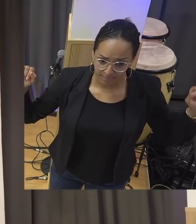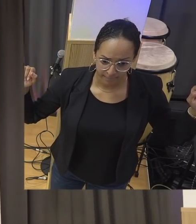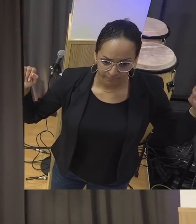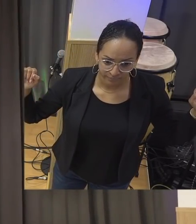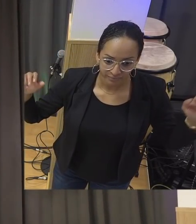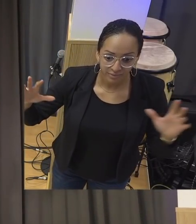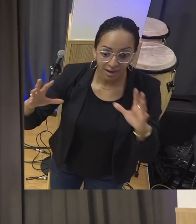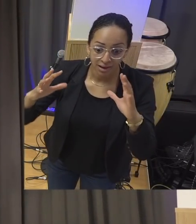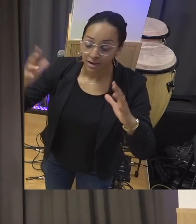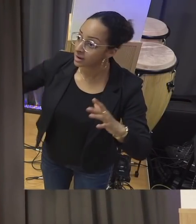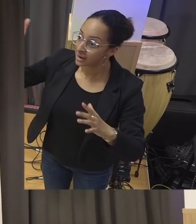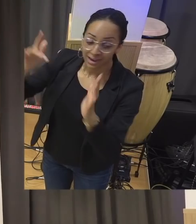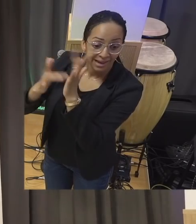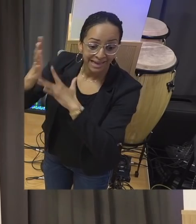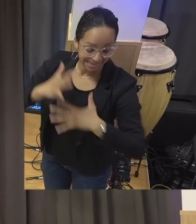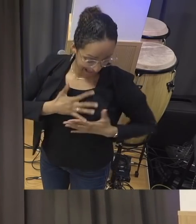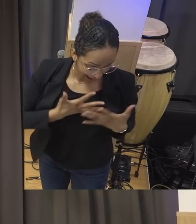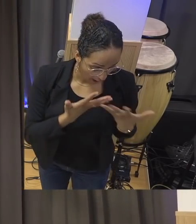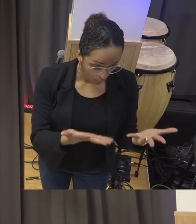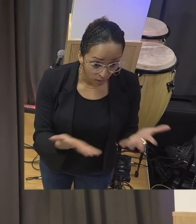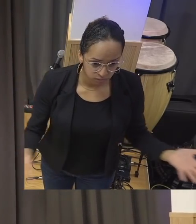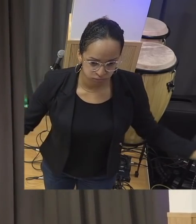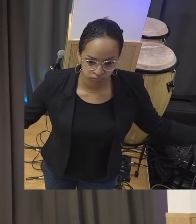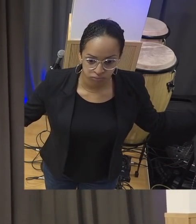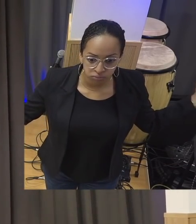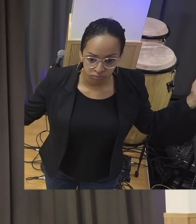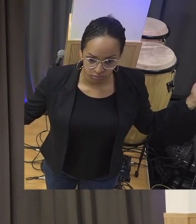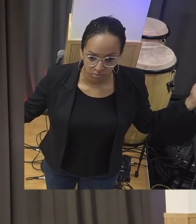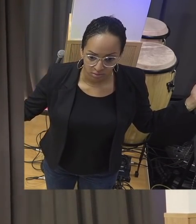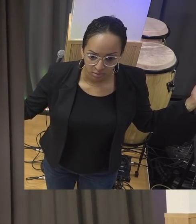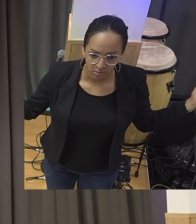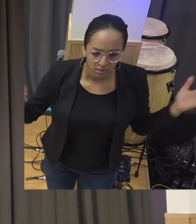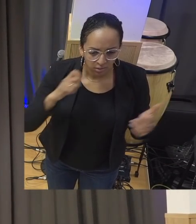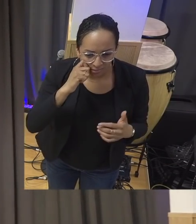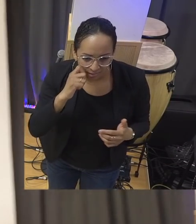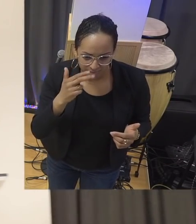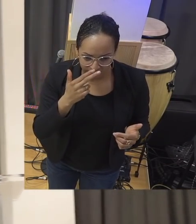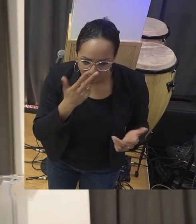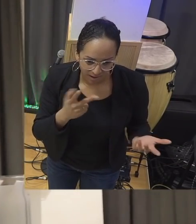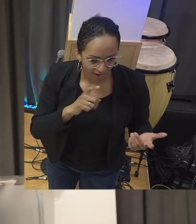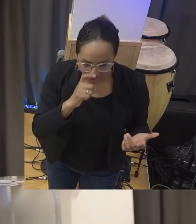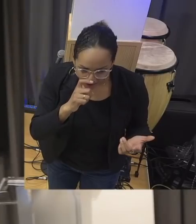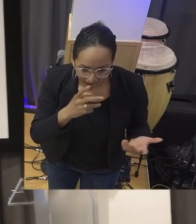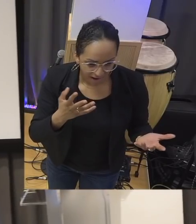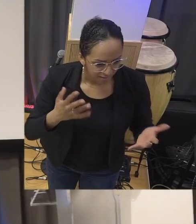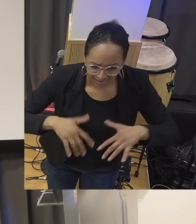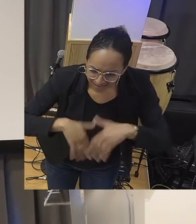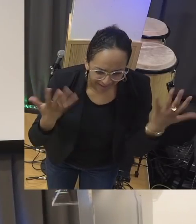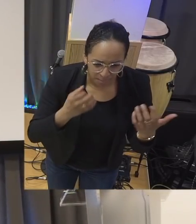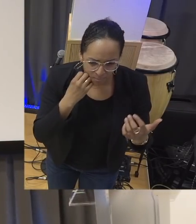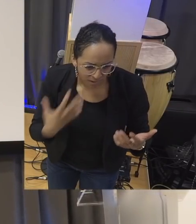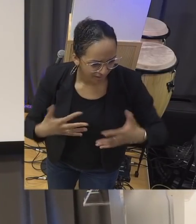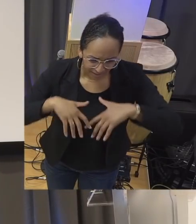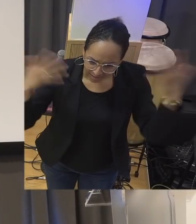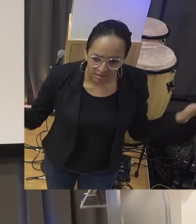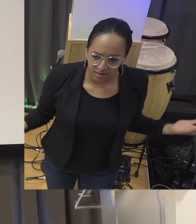Christ est assez large. Black, blanc ou beurre. C'est quand même un miracle, hein, un juif et un arabe, c'est vrai. Non mais,